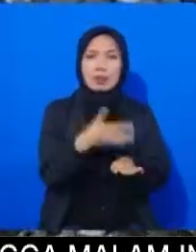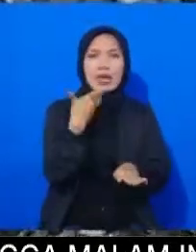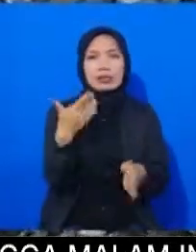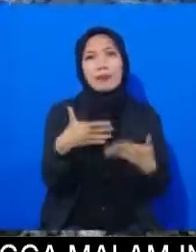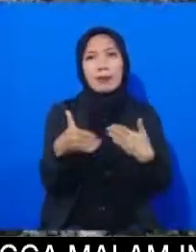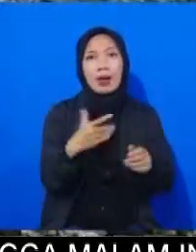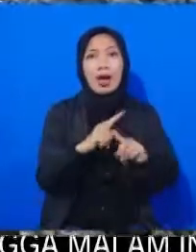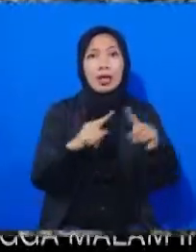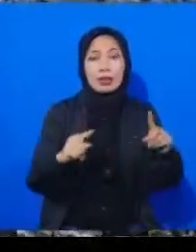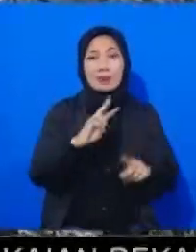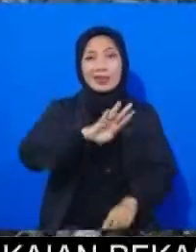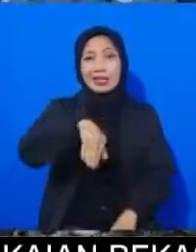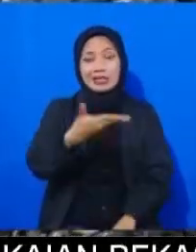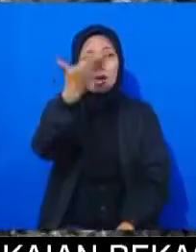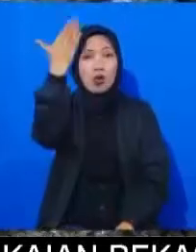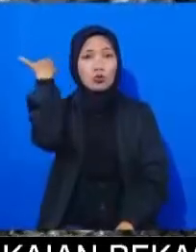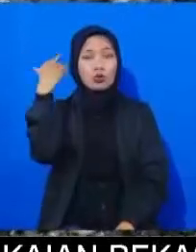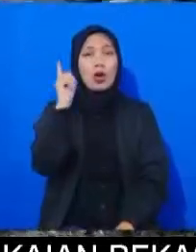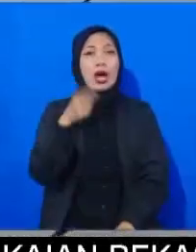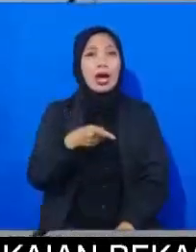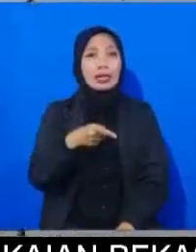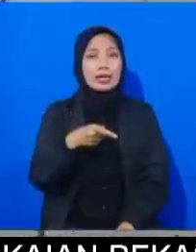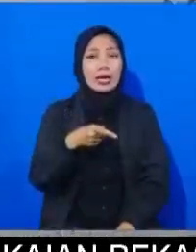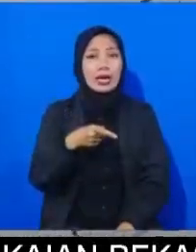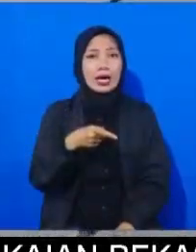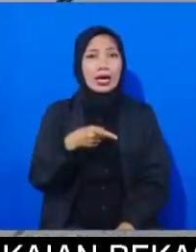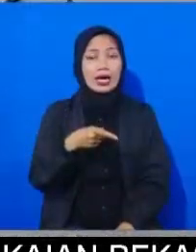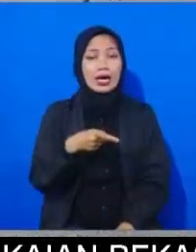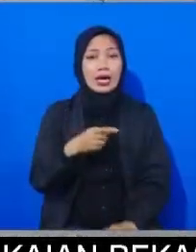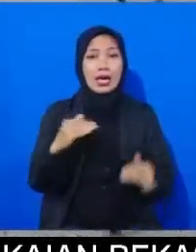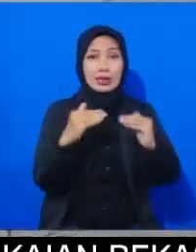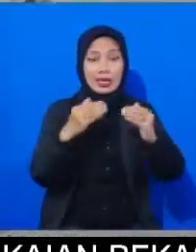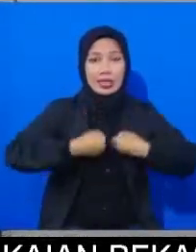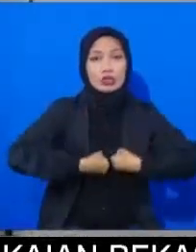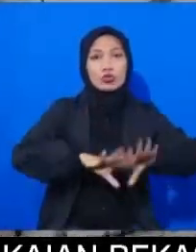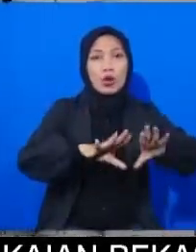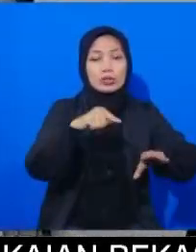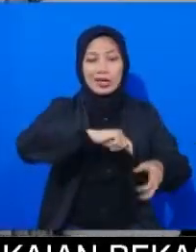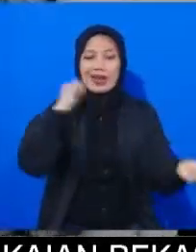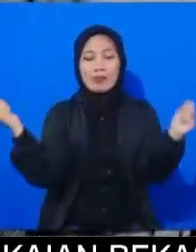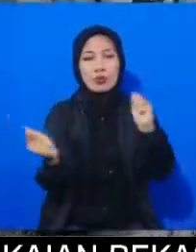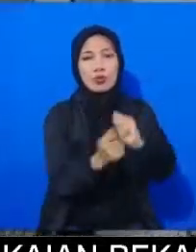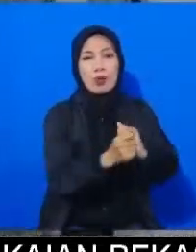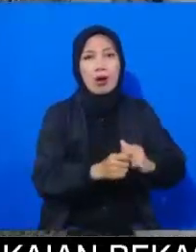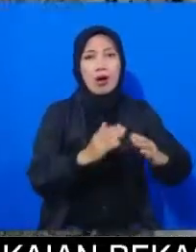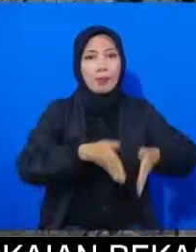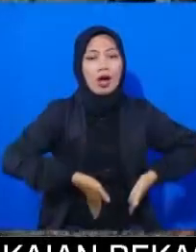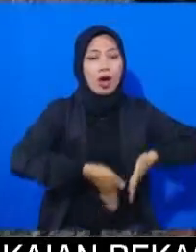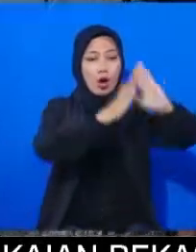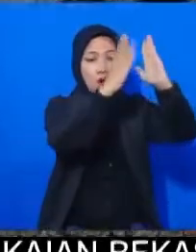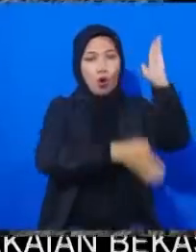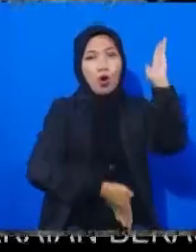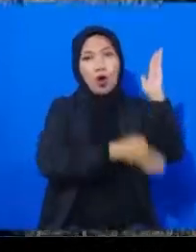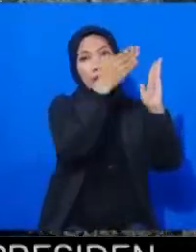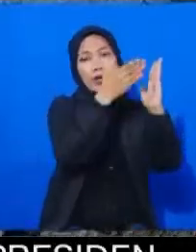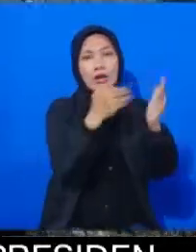tertutup. Total setelah tanah ini dijual oleh sang pemilik menjadi hotel. Menurut Ngadenin, pihak hotel